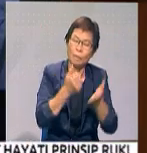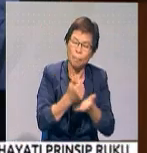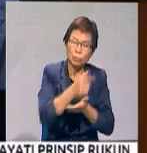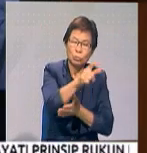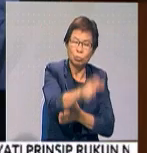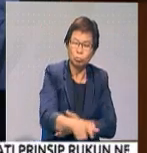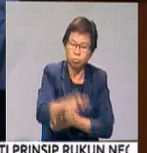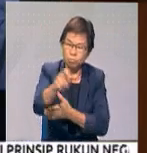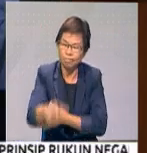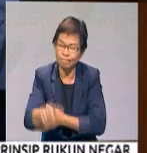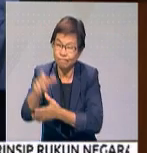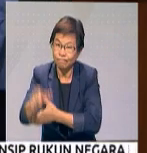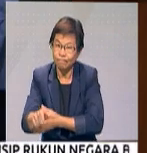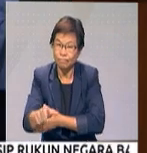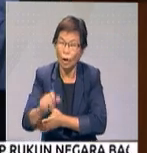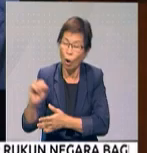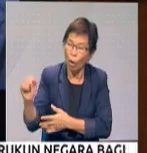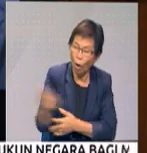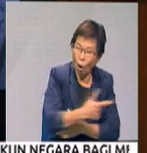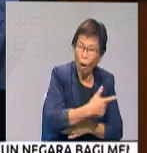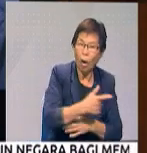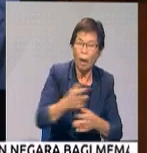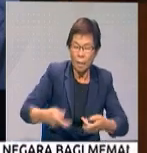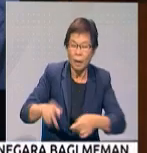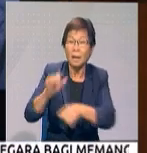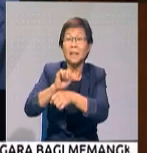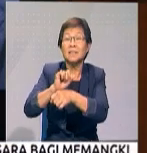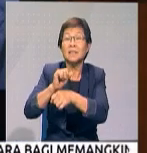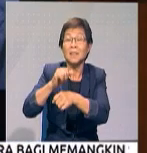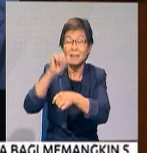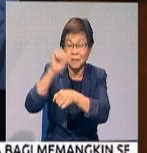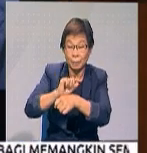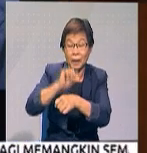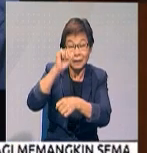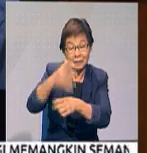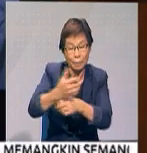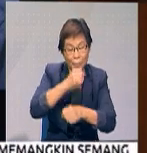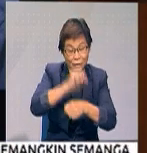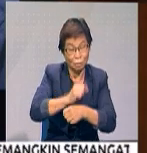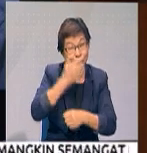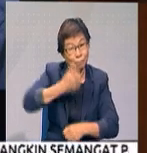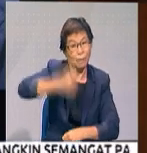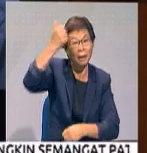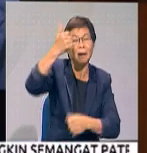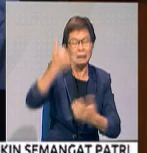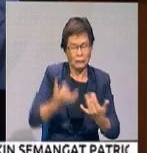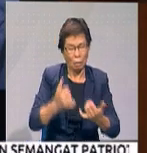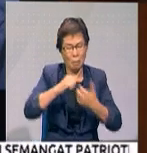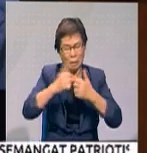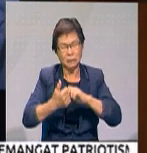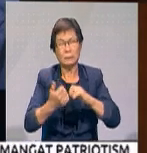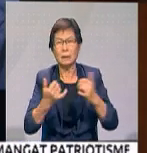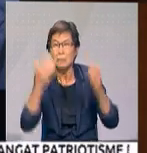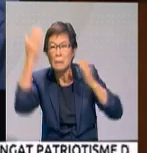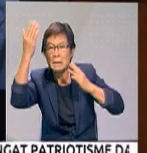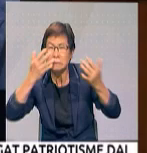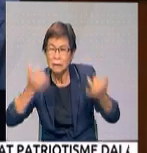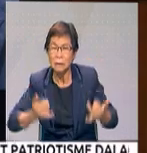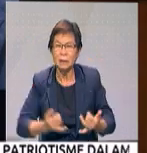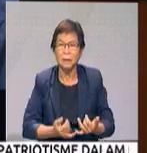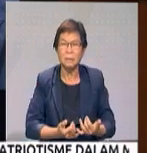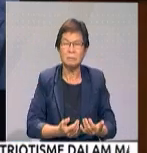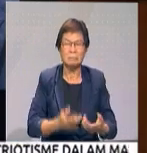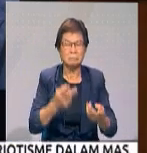untuk mendapat peluang kerja yang lebih baik. Sebab sekarang isu dalam negara kita adalah isu